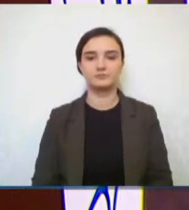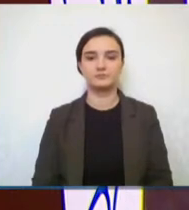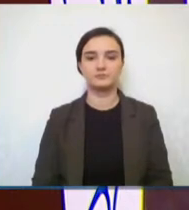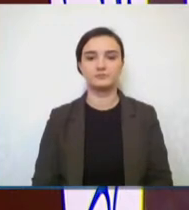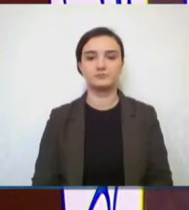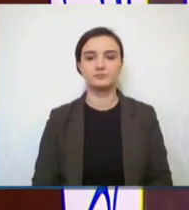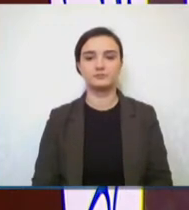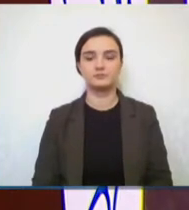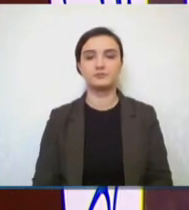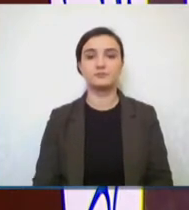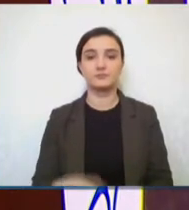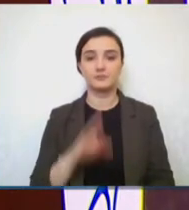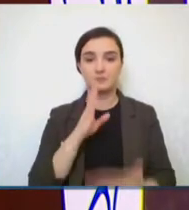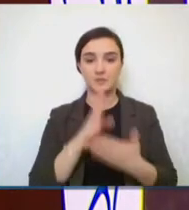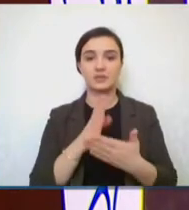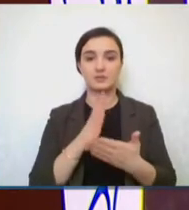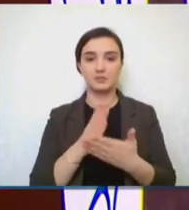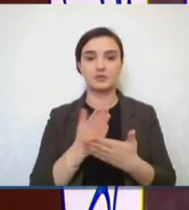ეთერში ხართ.